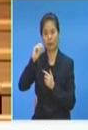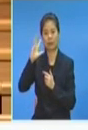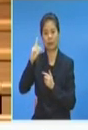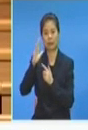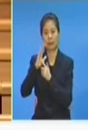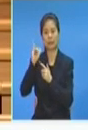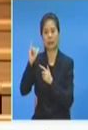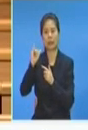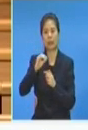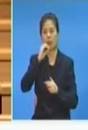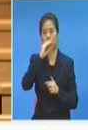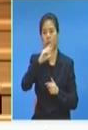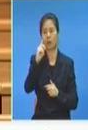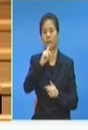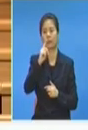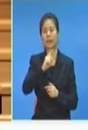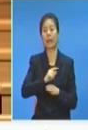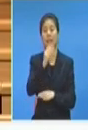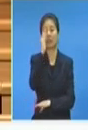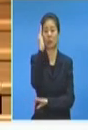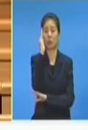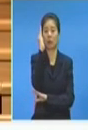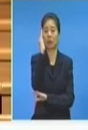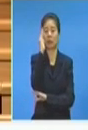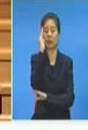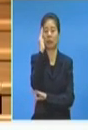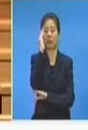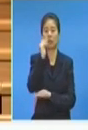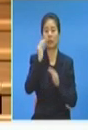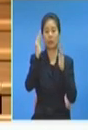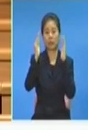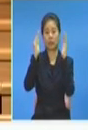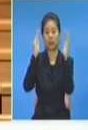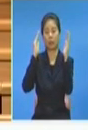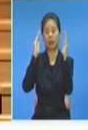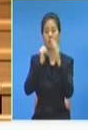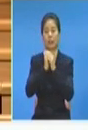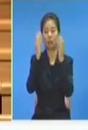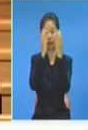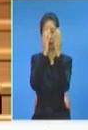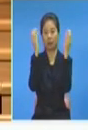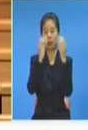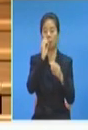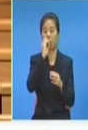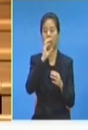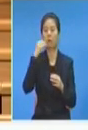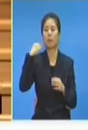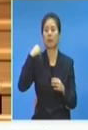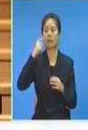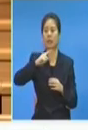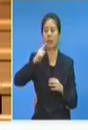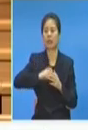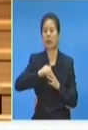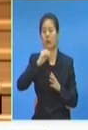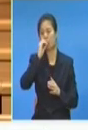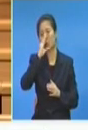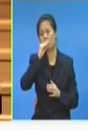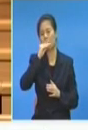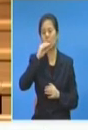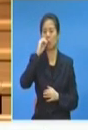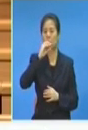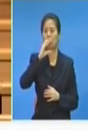สาวรีย์ประชาธิปไตยและอีกหลายที่เราคงไม่ไปพูดที่อื่นแล้วล่ะครับถ้าเราปฏิรูปเรื่องนี้สำ